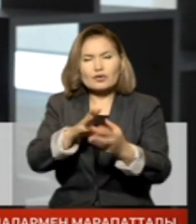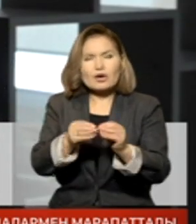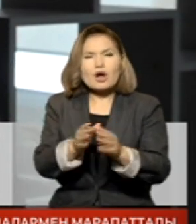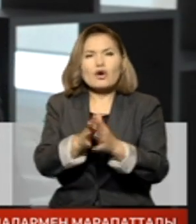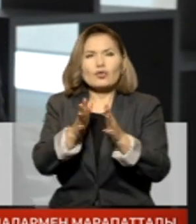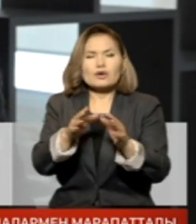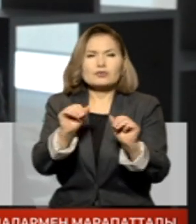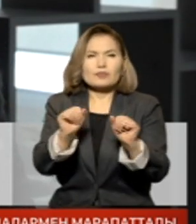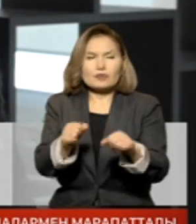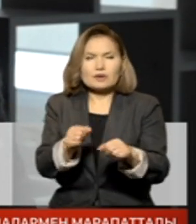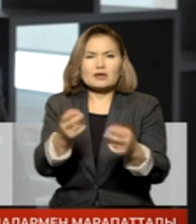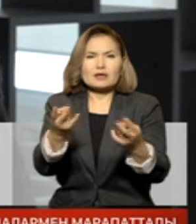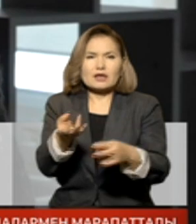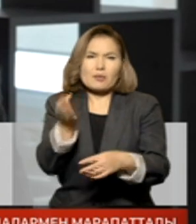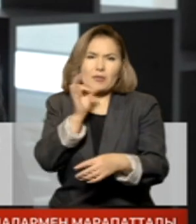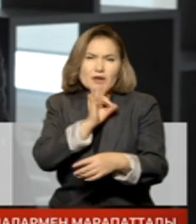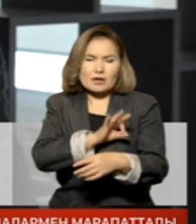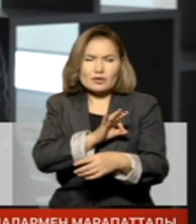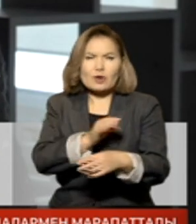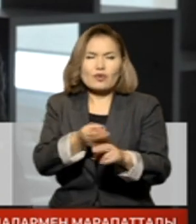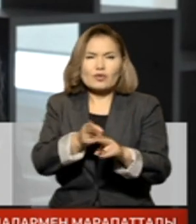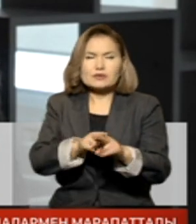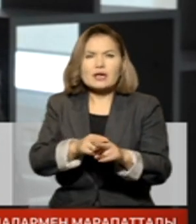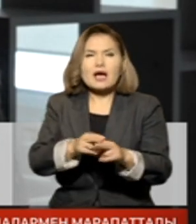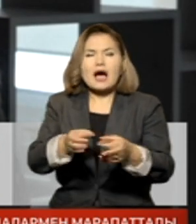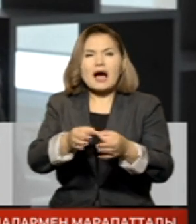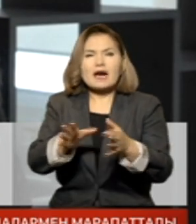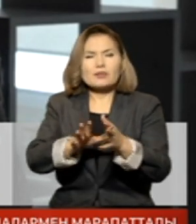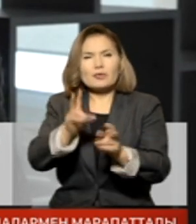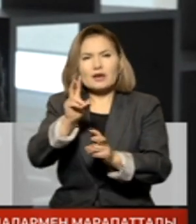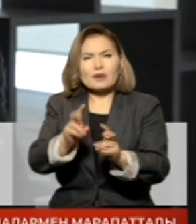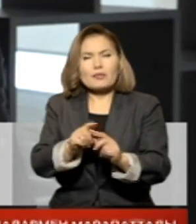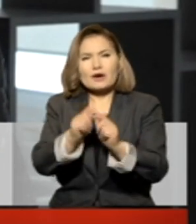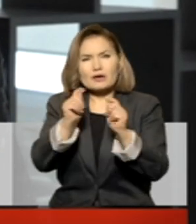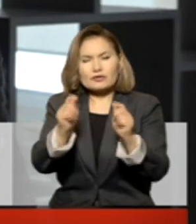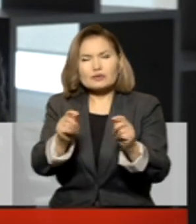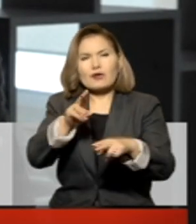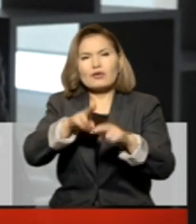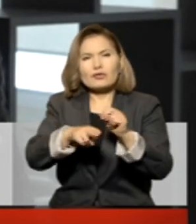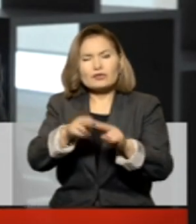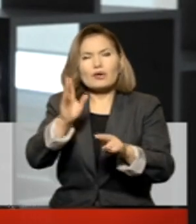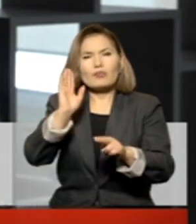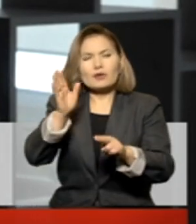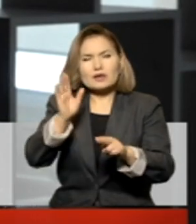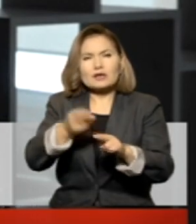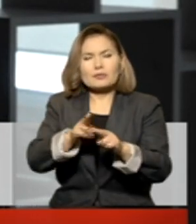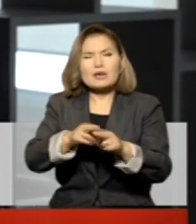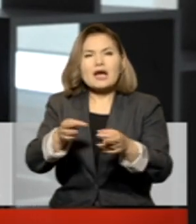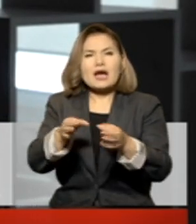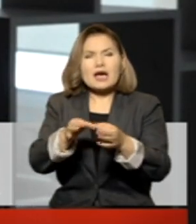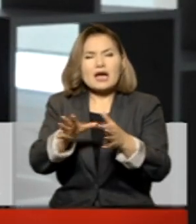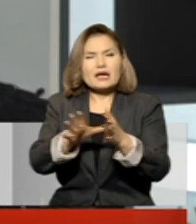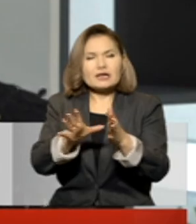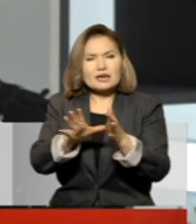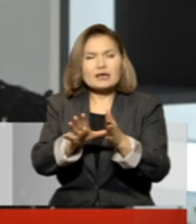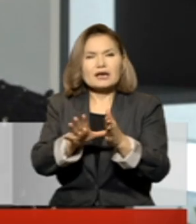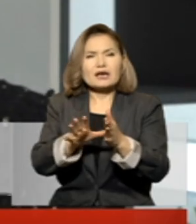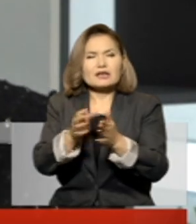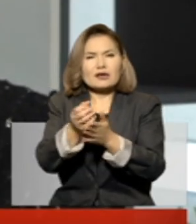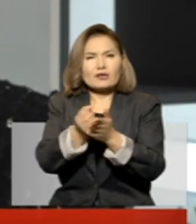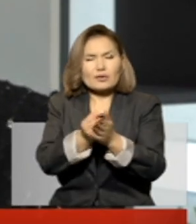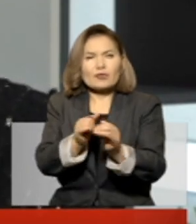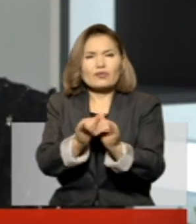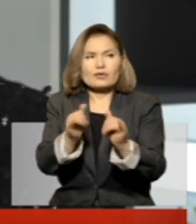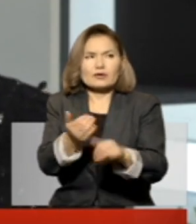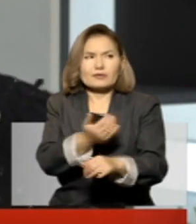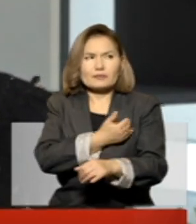мүмкіндікті неге пайдаланбасқа? Егер атом электр станциясы салынатын болса, біз энергетикалық тәуелсіздікке біріншіден қол